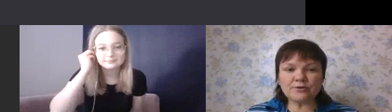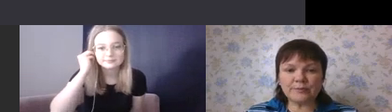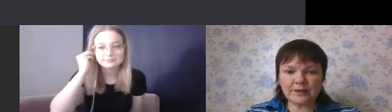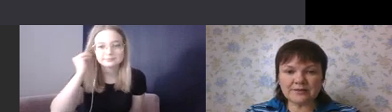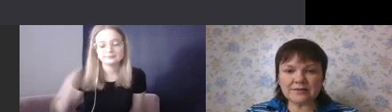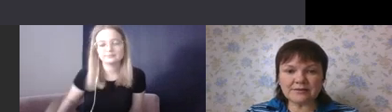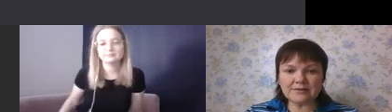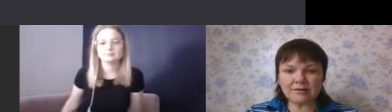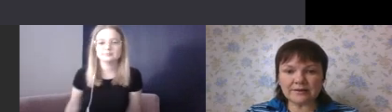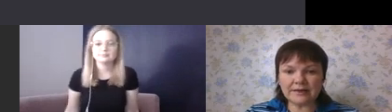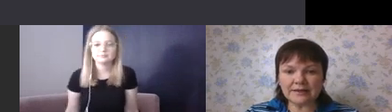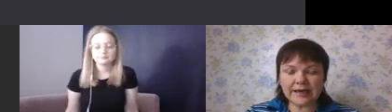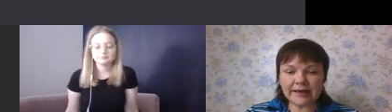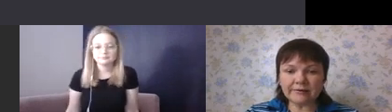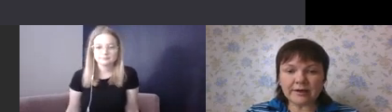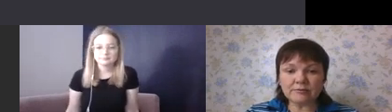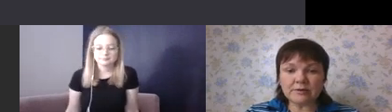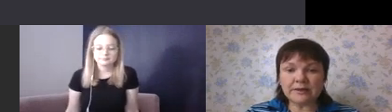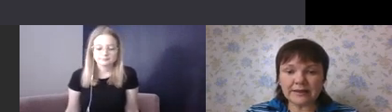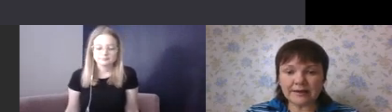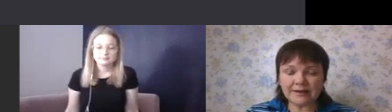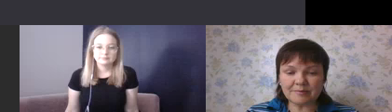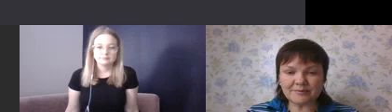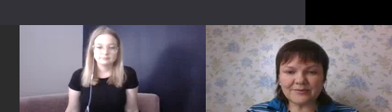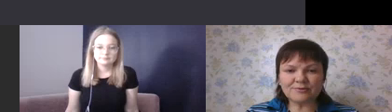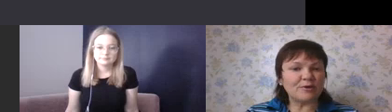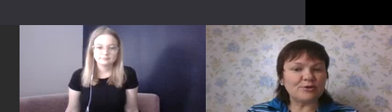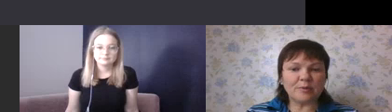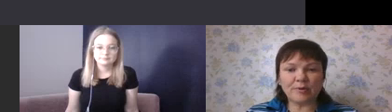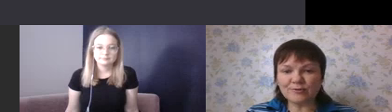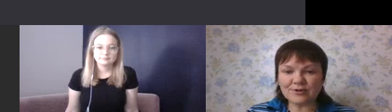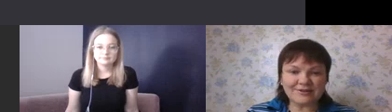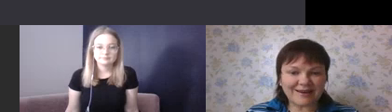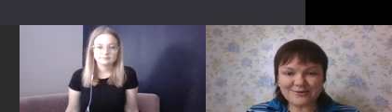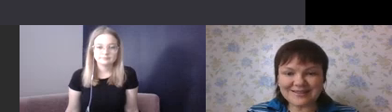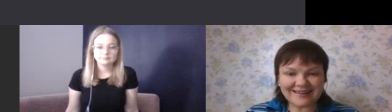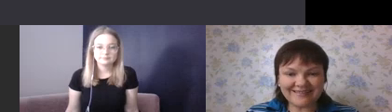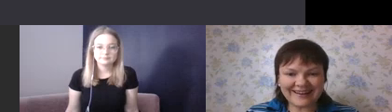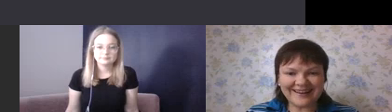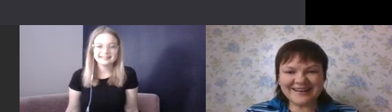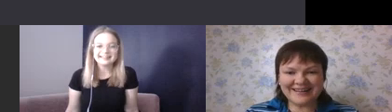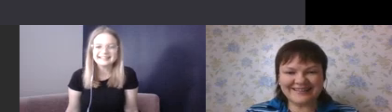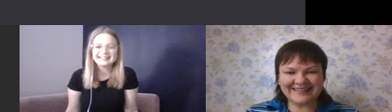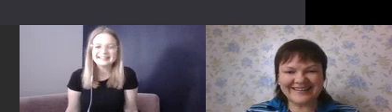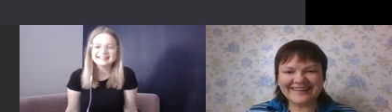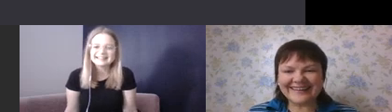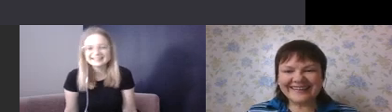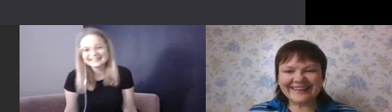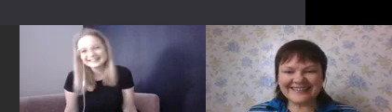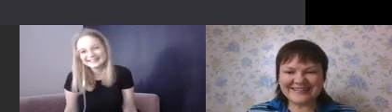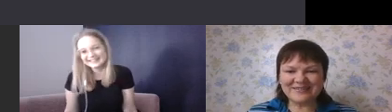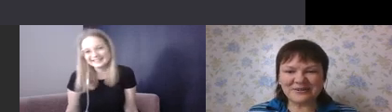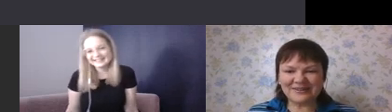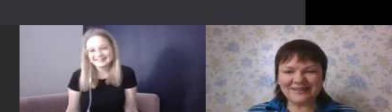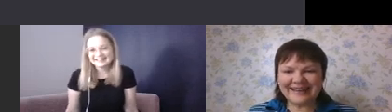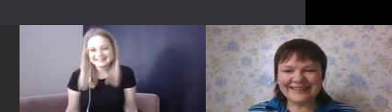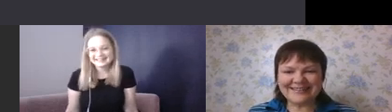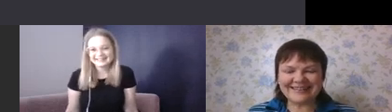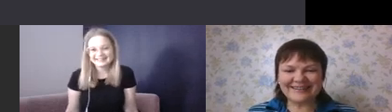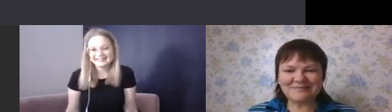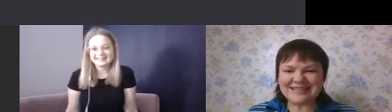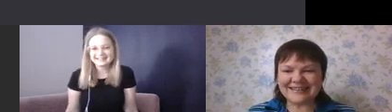teema, tasub minna siis sinna start IT leheküljele, kui see mõte tekib, kuigi ma nüüd juba pakun seda tegevust ise välja, et siin